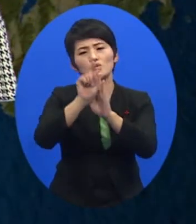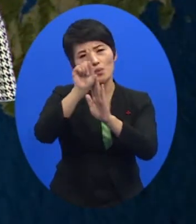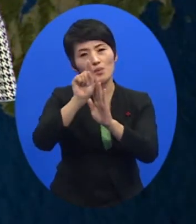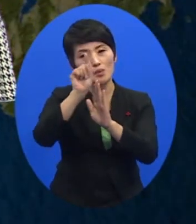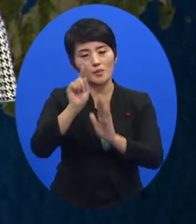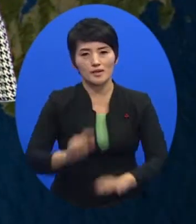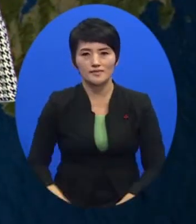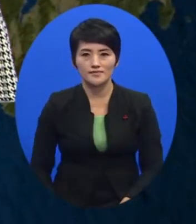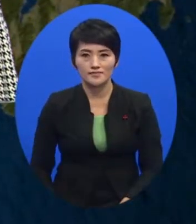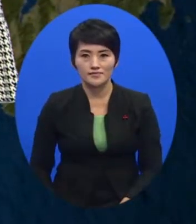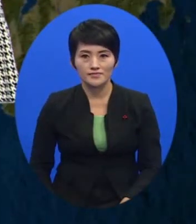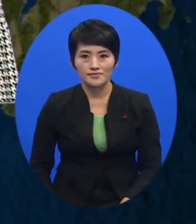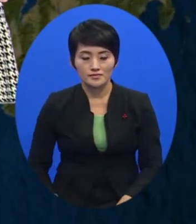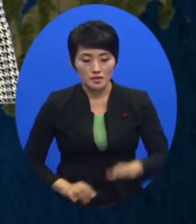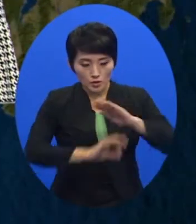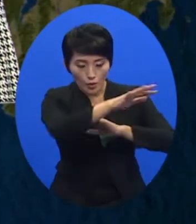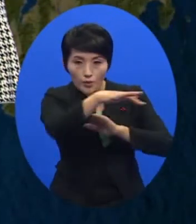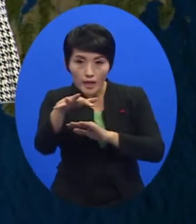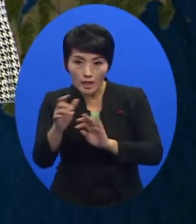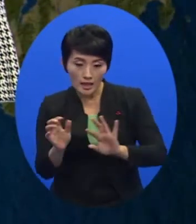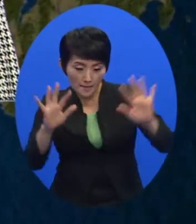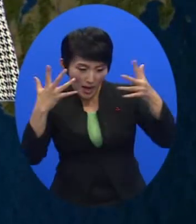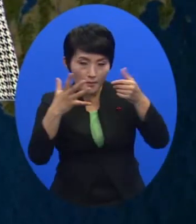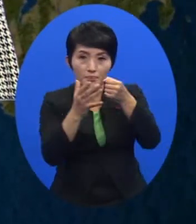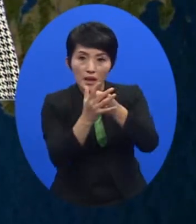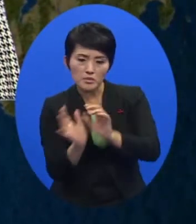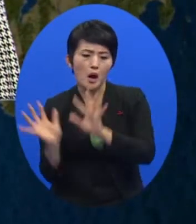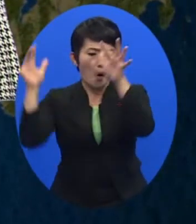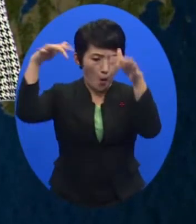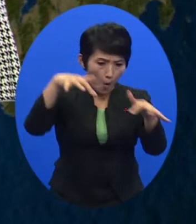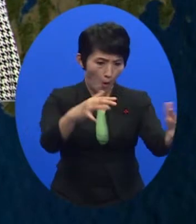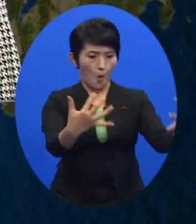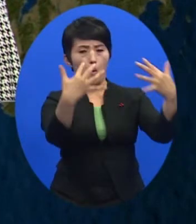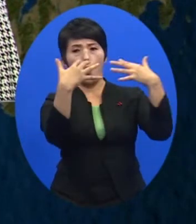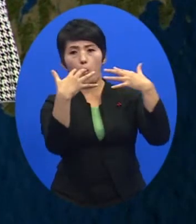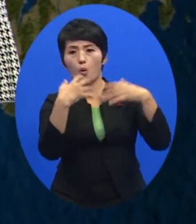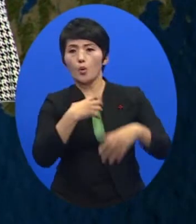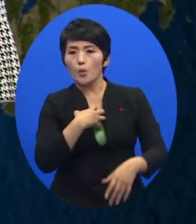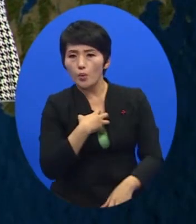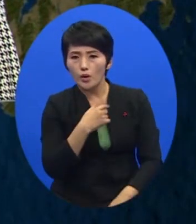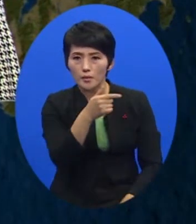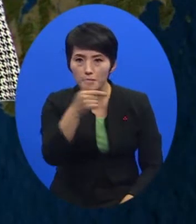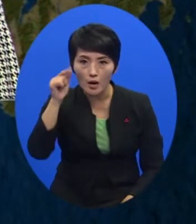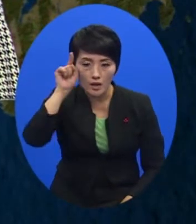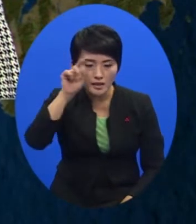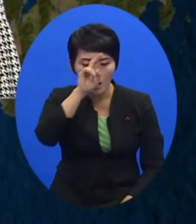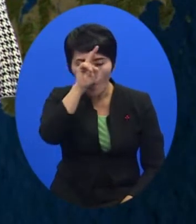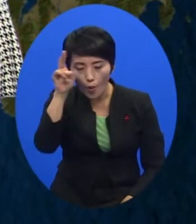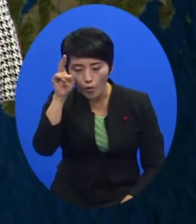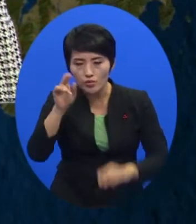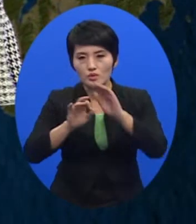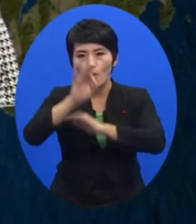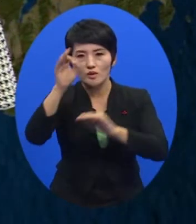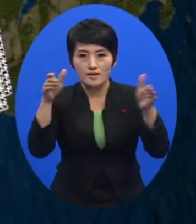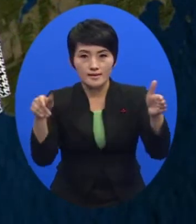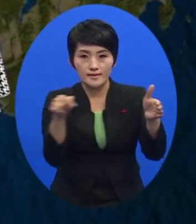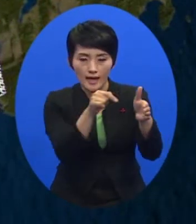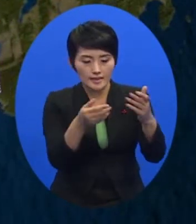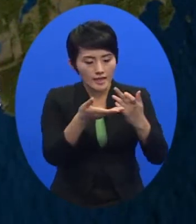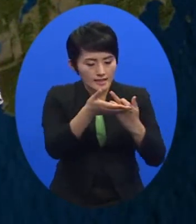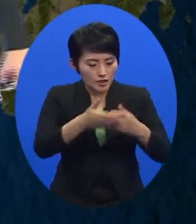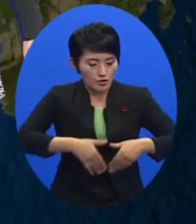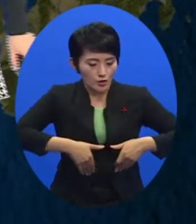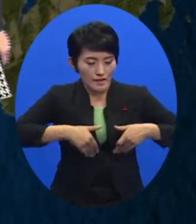동해안에는 내일까지 너울로 인해 파도가 방파제나 해안도로를 넘는 곳이 있겠고요. 내일 오후부터 모레 오전까지 제주